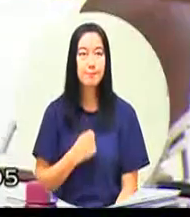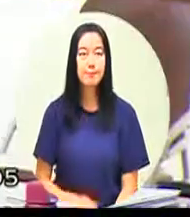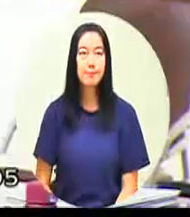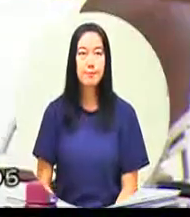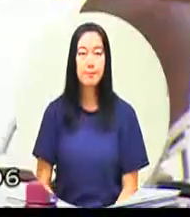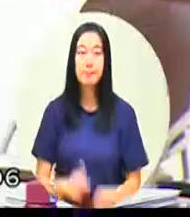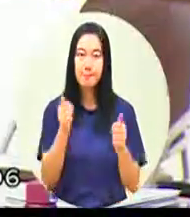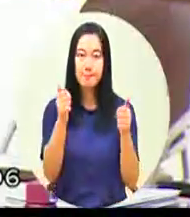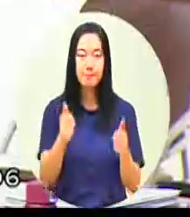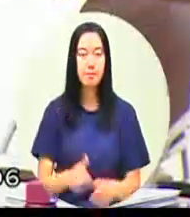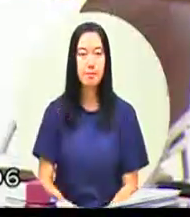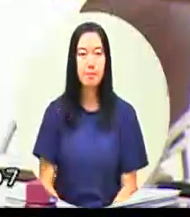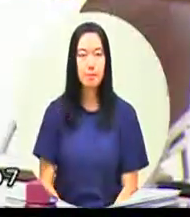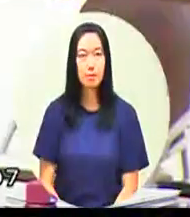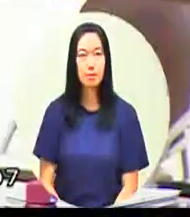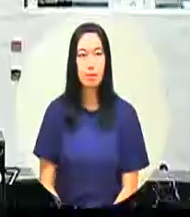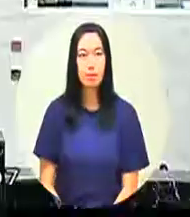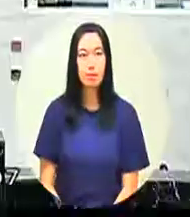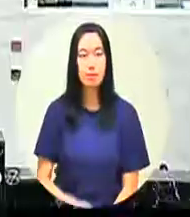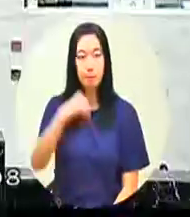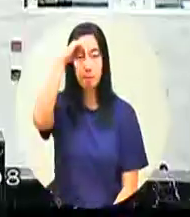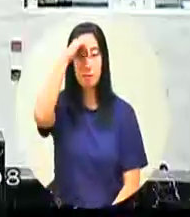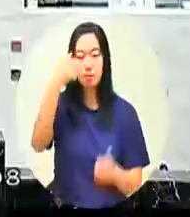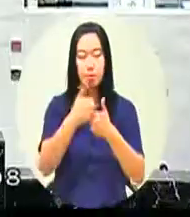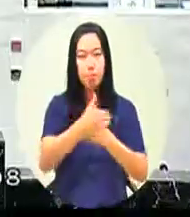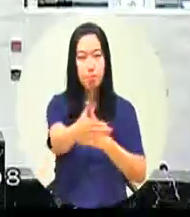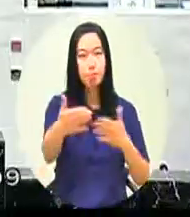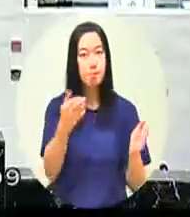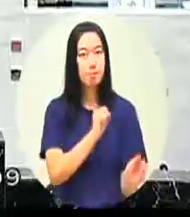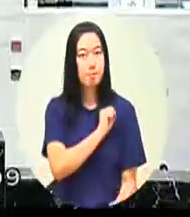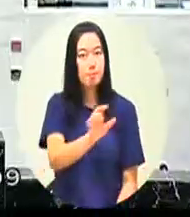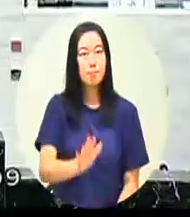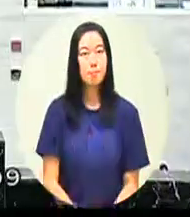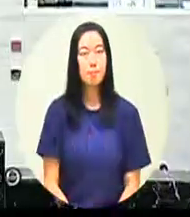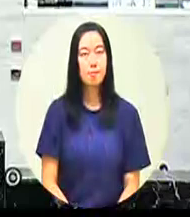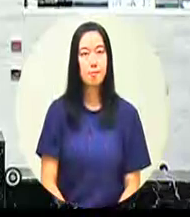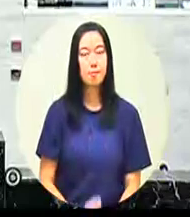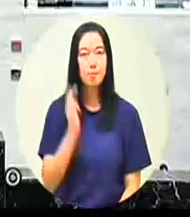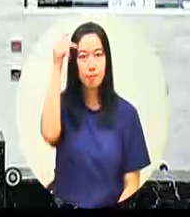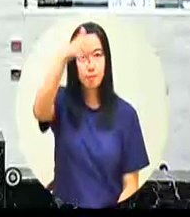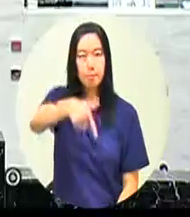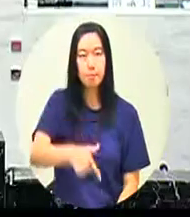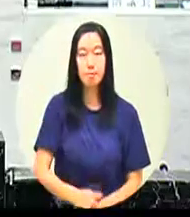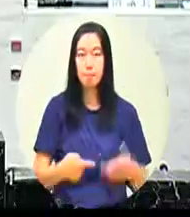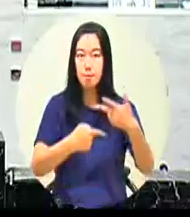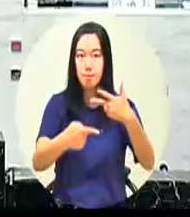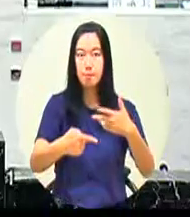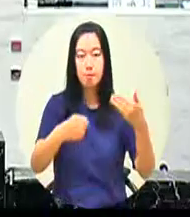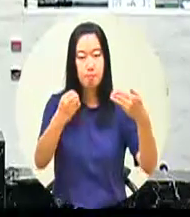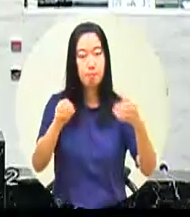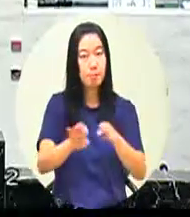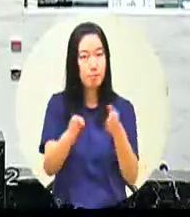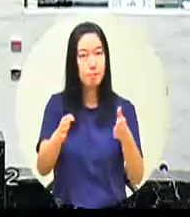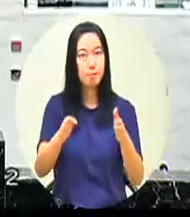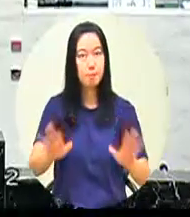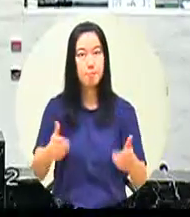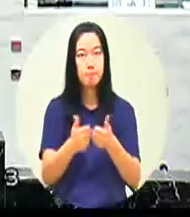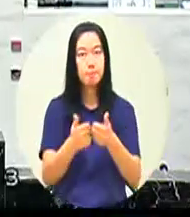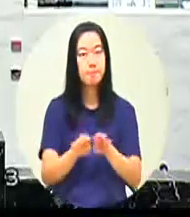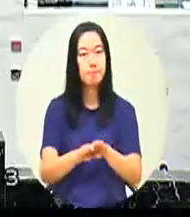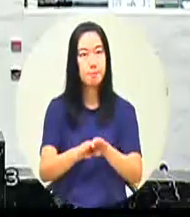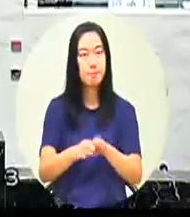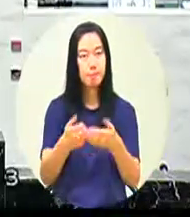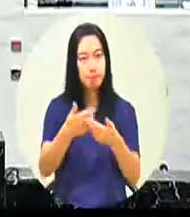我理解，嘿啊，OK。 好，下午的议程到此结束，下星期上午9点继续开会，散会。